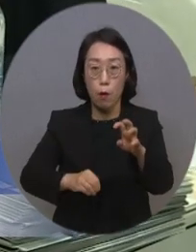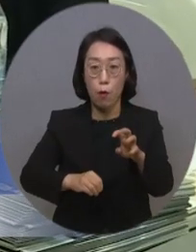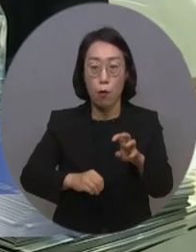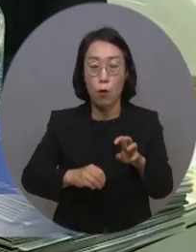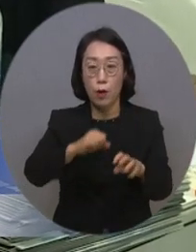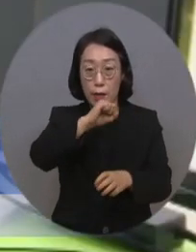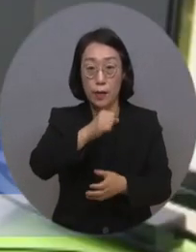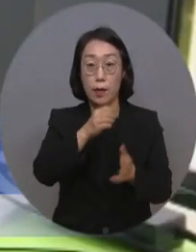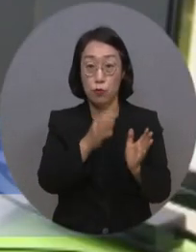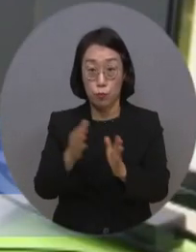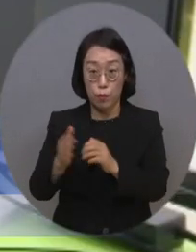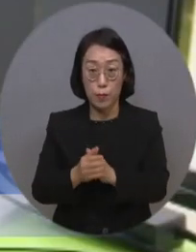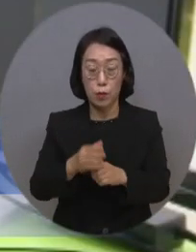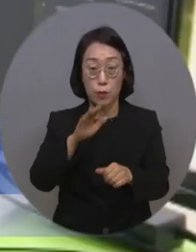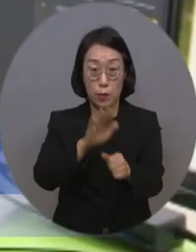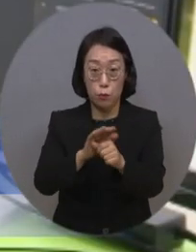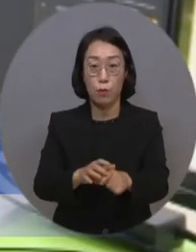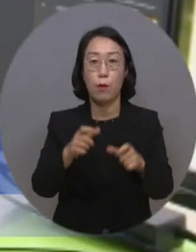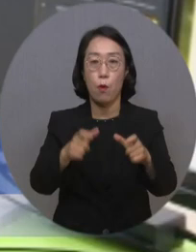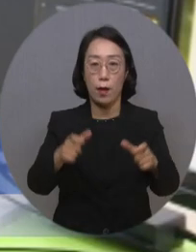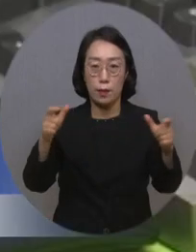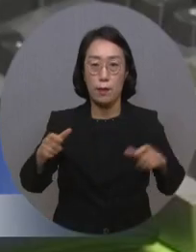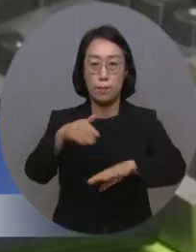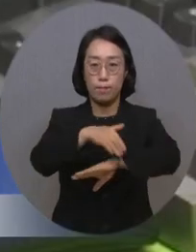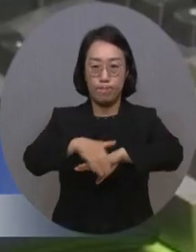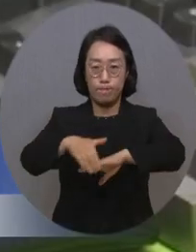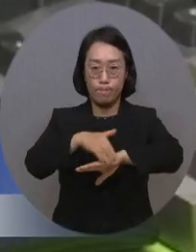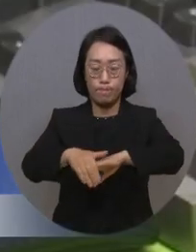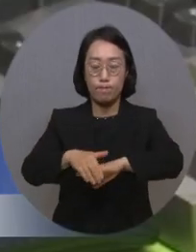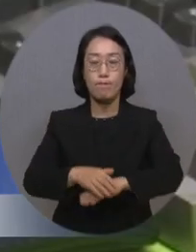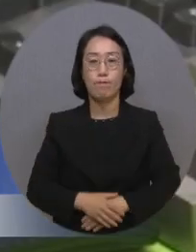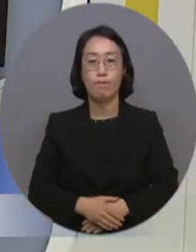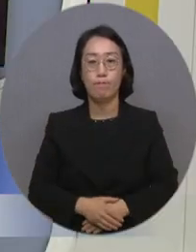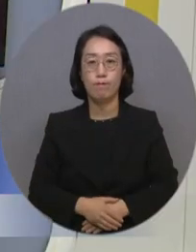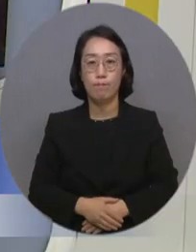예산을 편성하여 지원 대상을 더욱 확대해 나간다는 계획입니다.